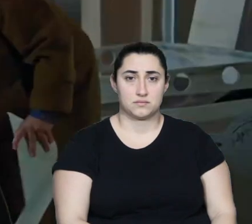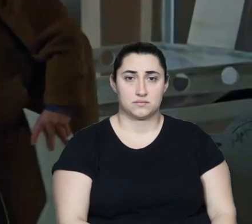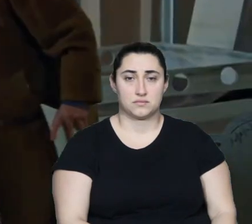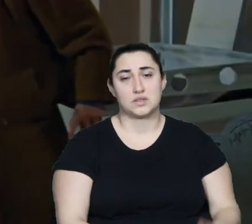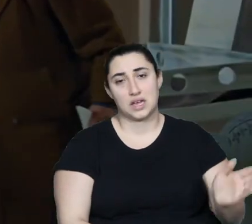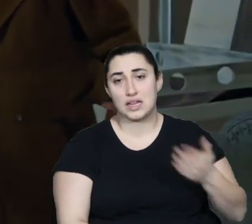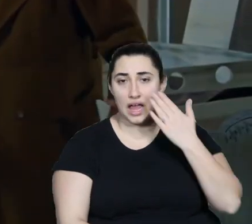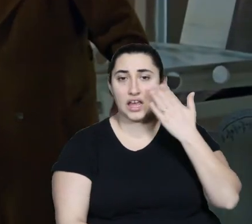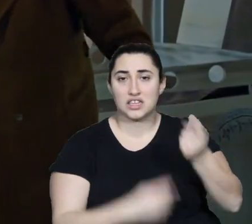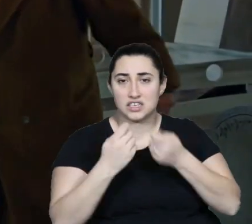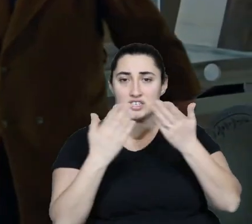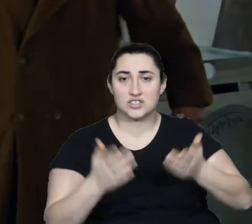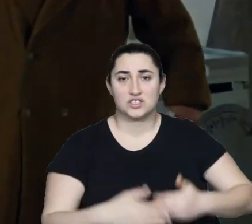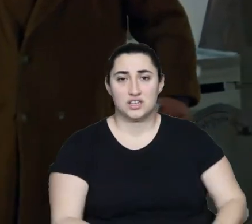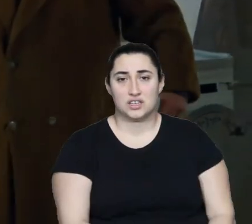Hadi bakayım hayırlı işler.